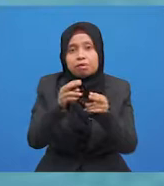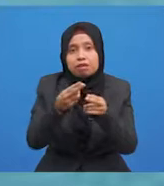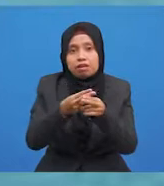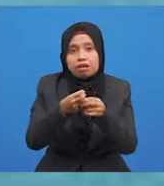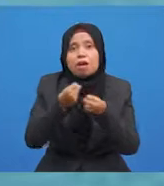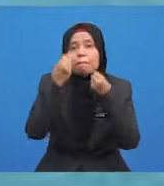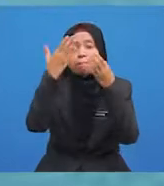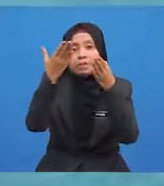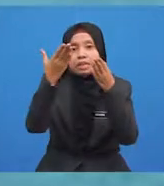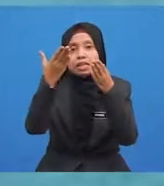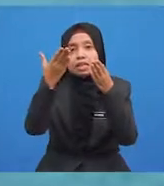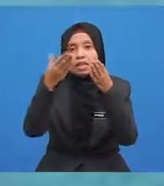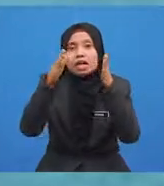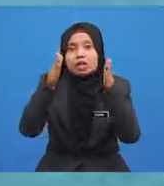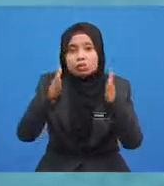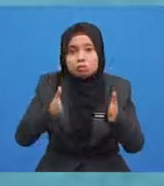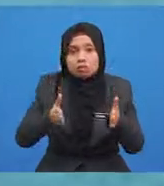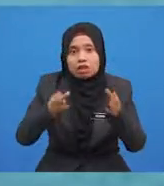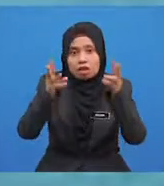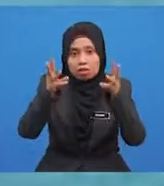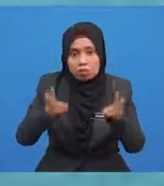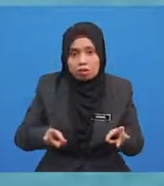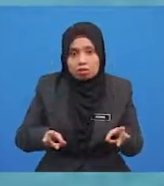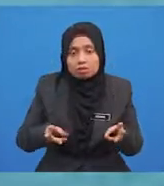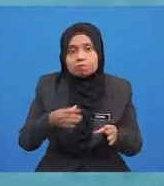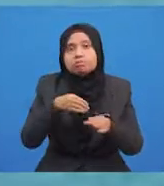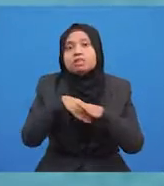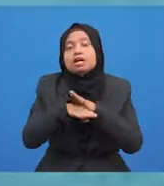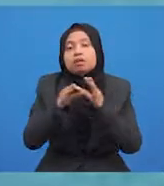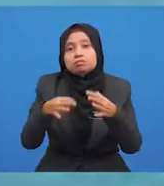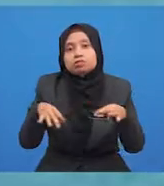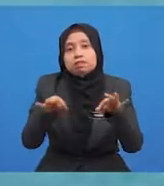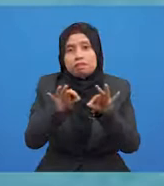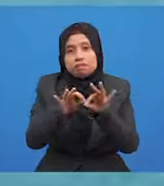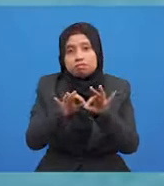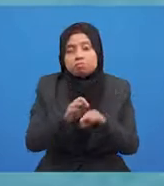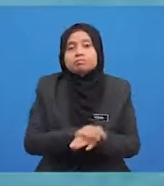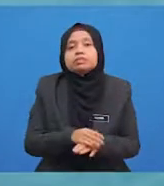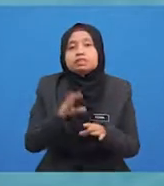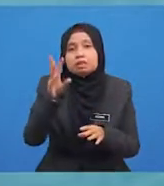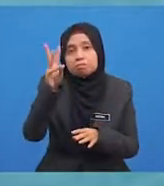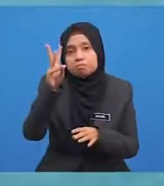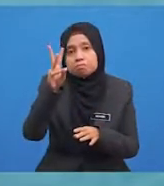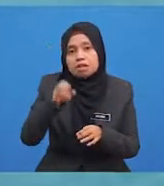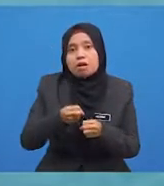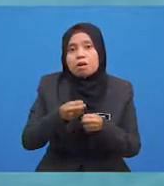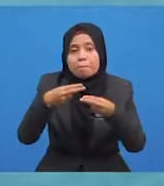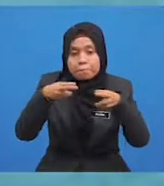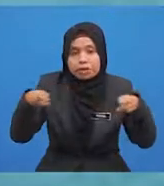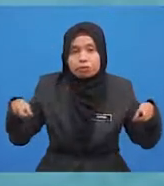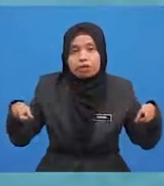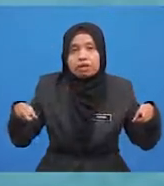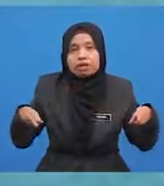Menyatakan watak dan pewatakan yang terdapat dalam cerpen. 6.